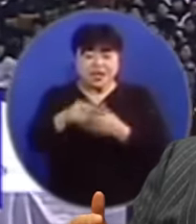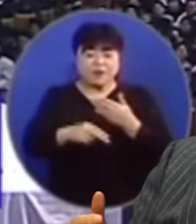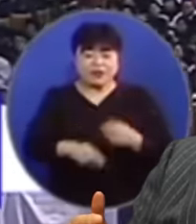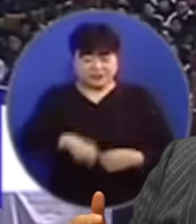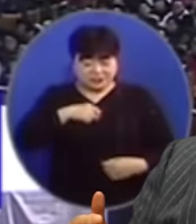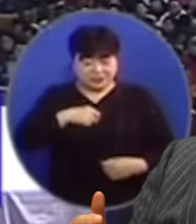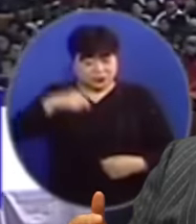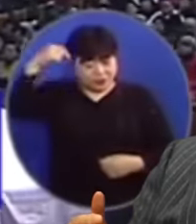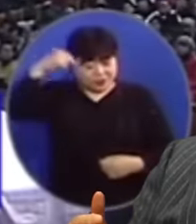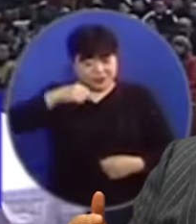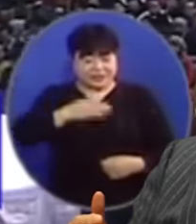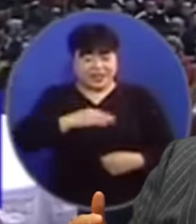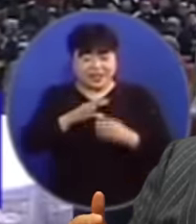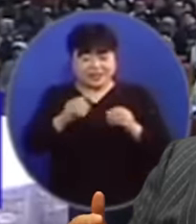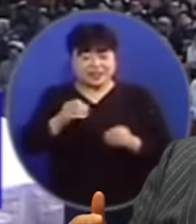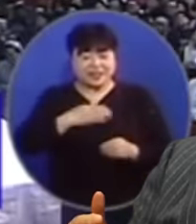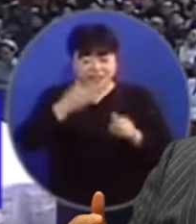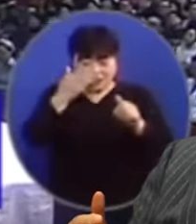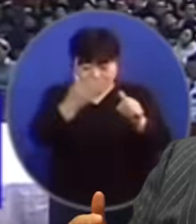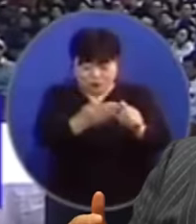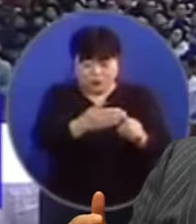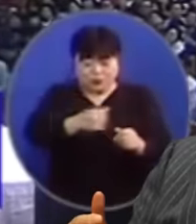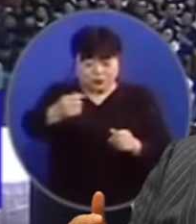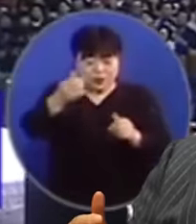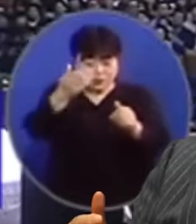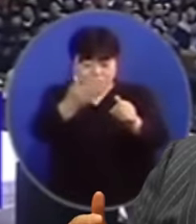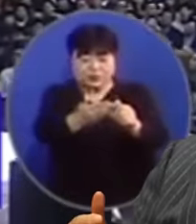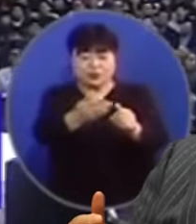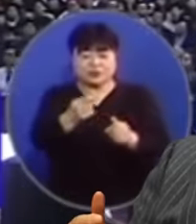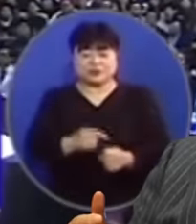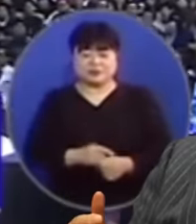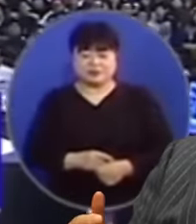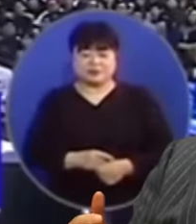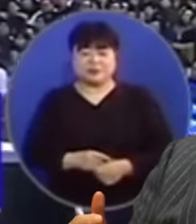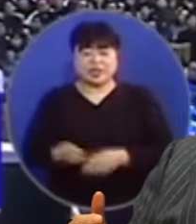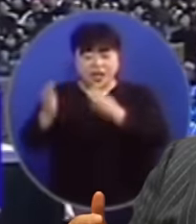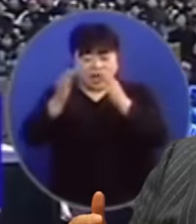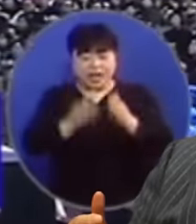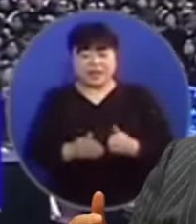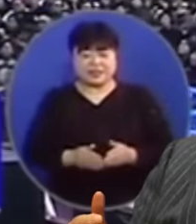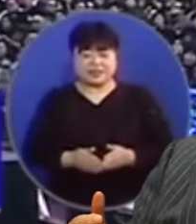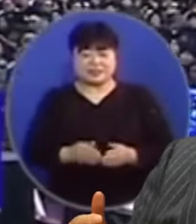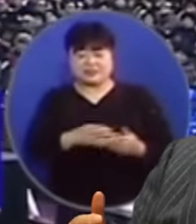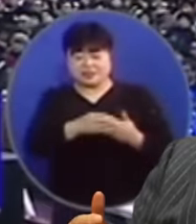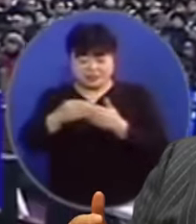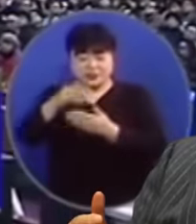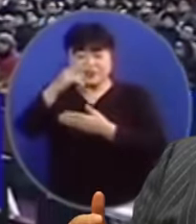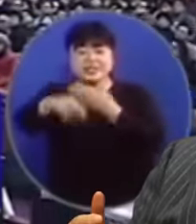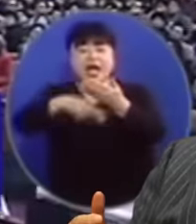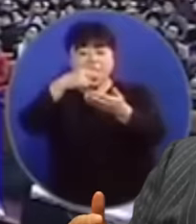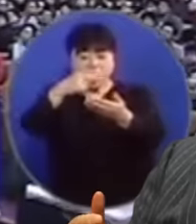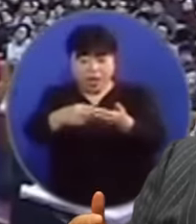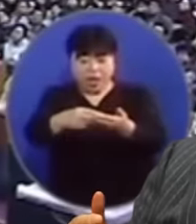그에게 이르시되 나는 이 땅을 내게 주어 소유로 삼게 하려고 너를 갈대아 우르에서 이끌어낸 야훼니라.